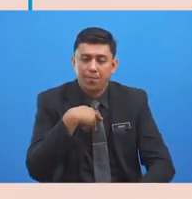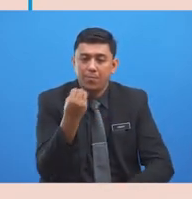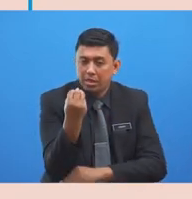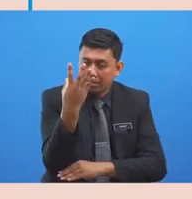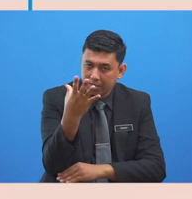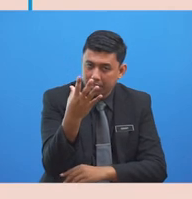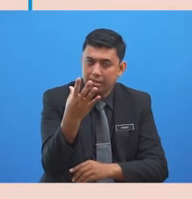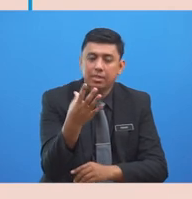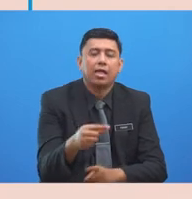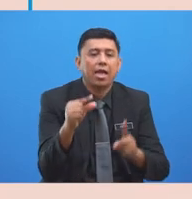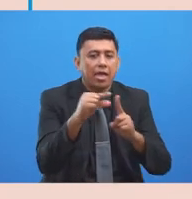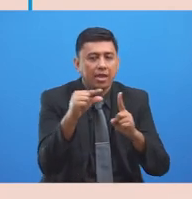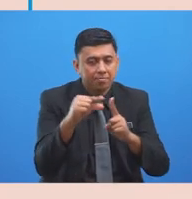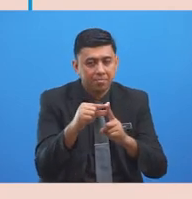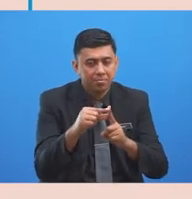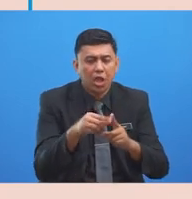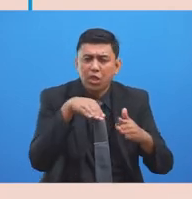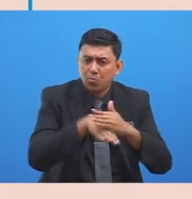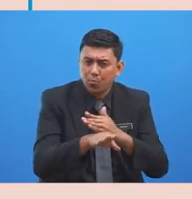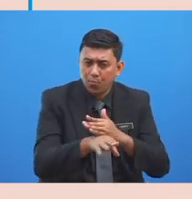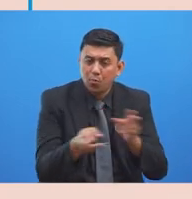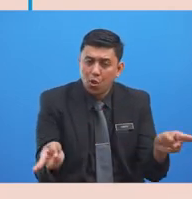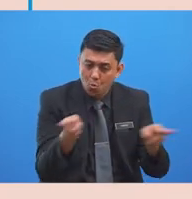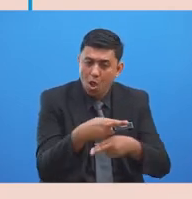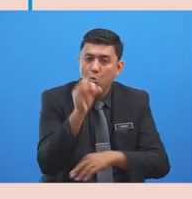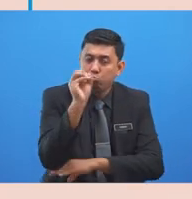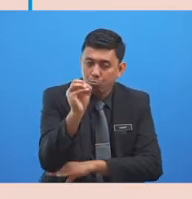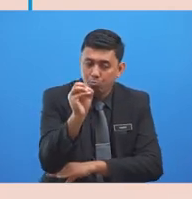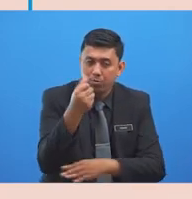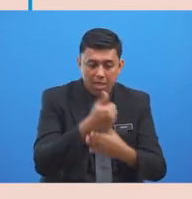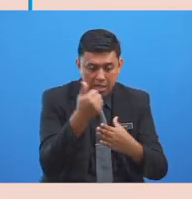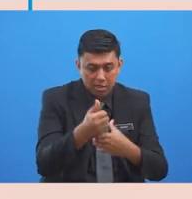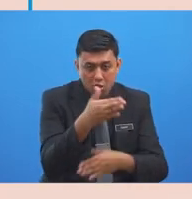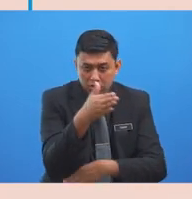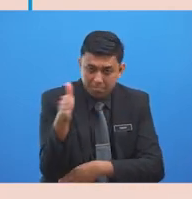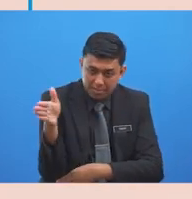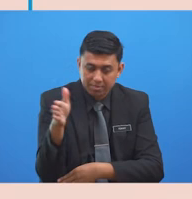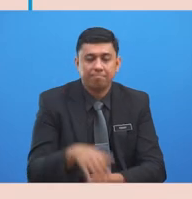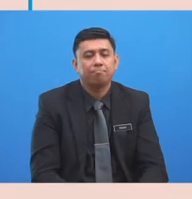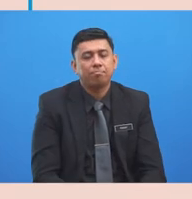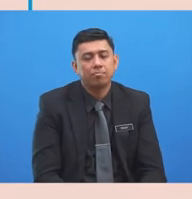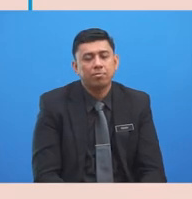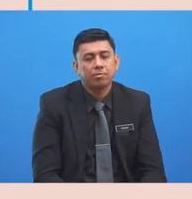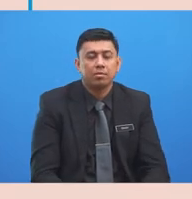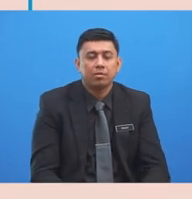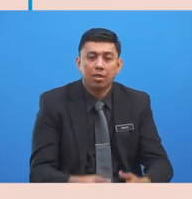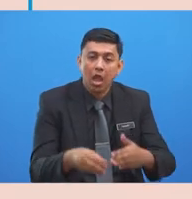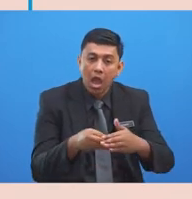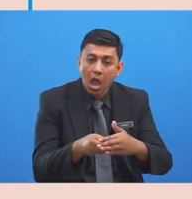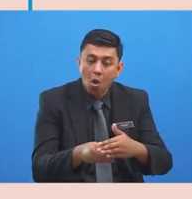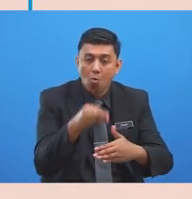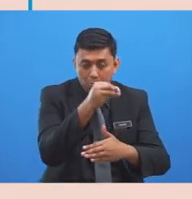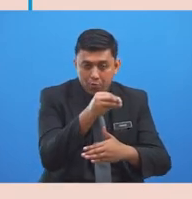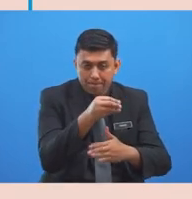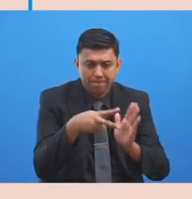beberapa patah perkataan termasuk ruang kosong atau space bar, output yang terhasil